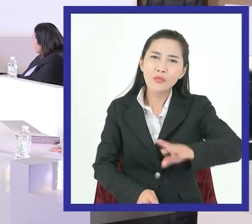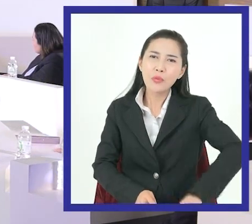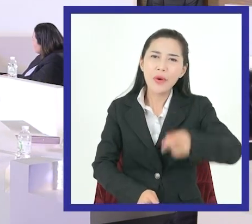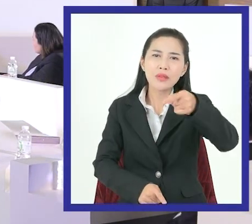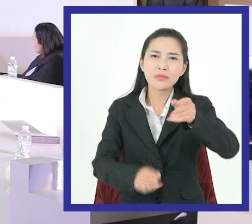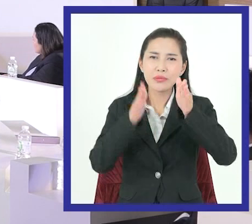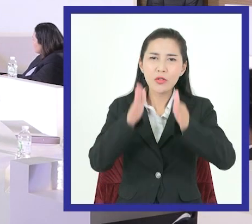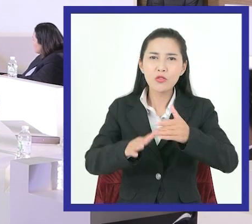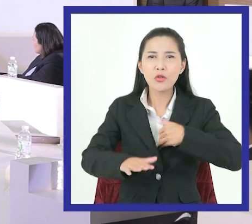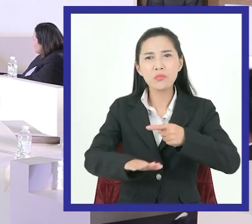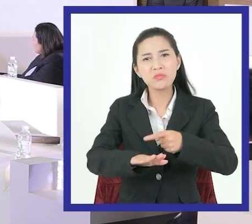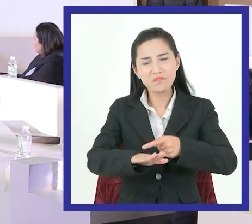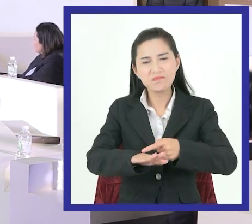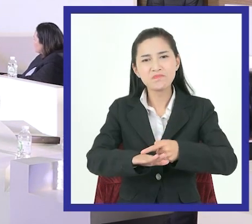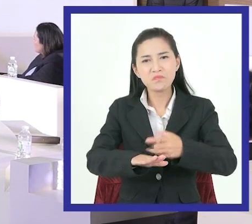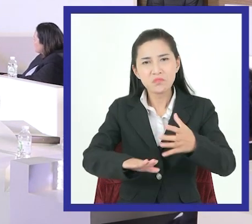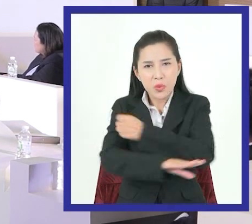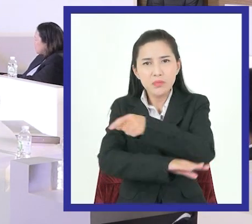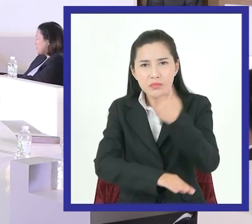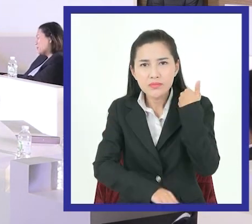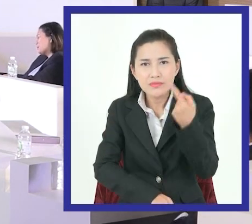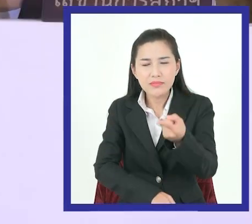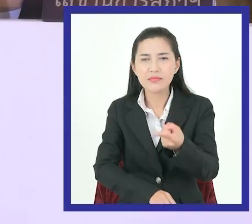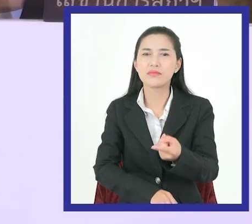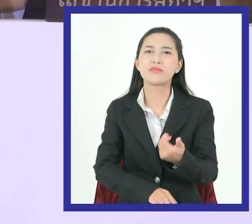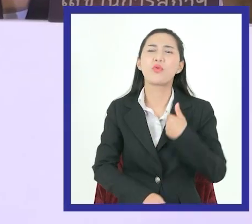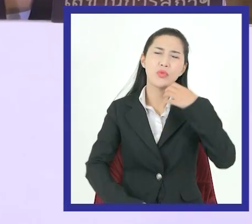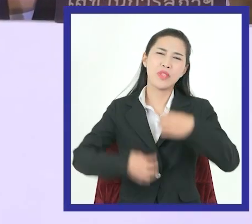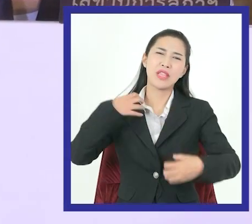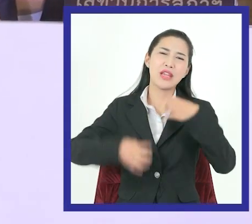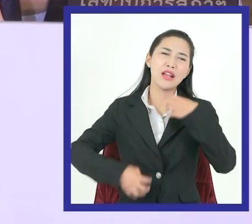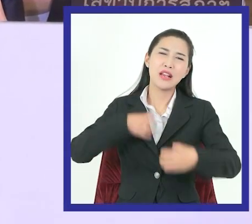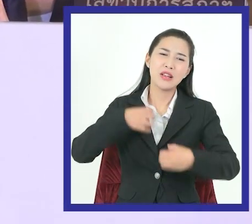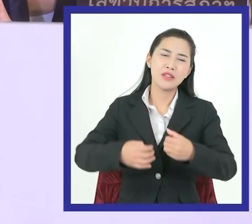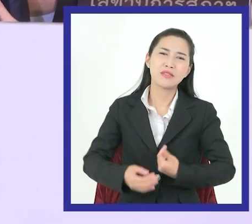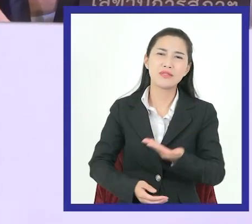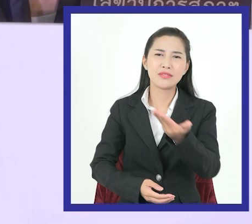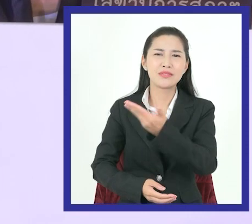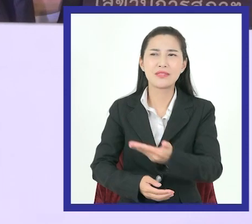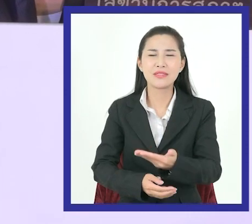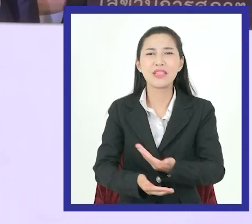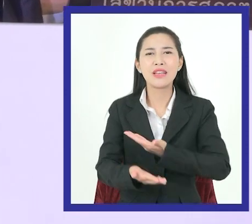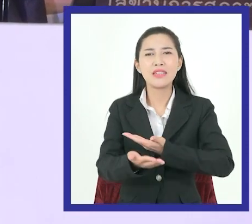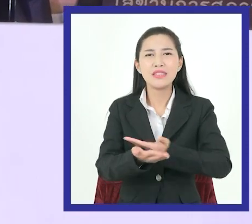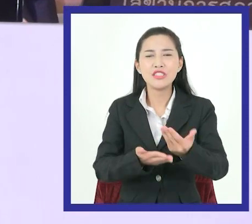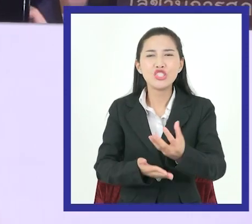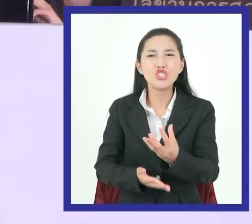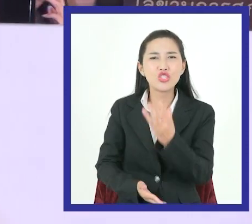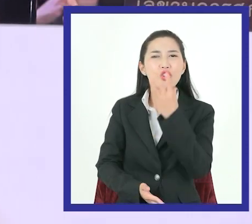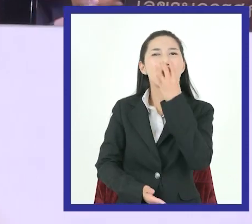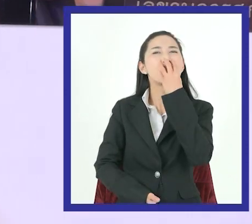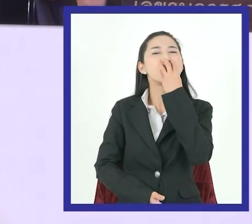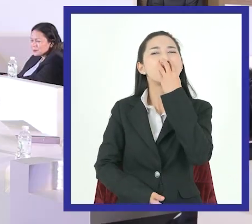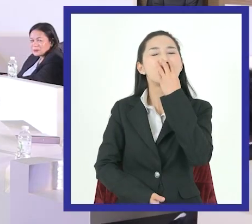ครับครับมันเดือดร้อนครับต้องตั้งงบซื้อตะกร้อคอปากเดือดร้อนอบต